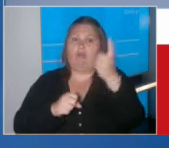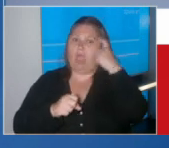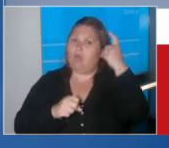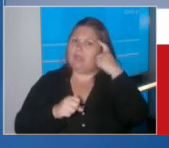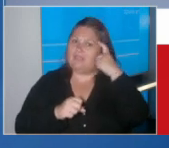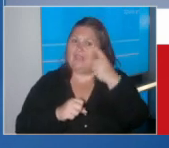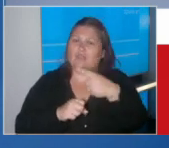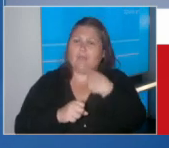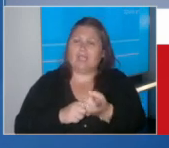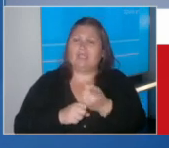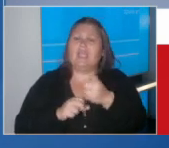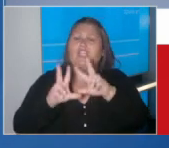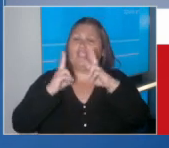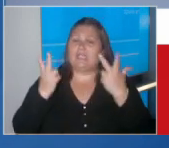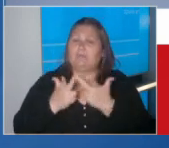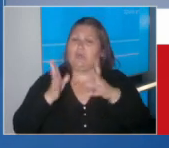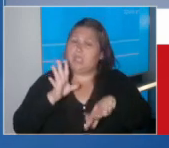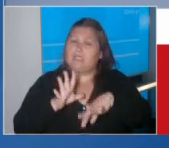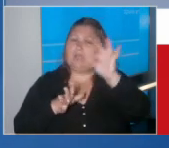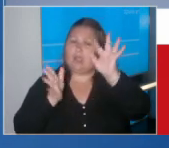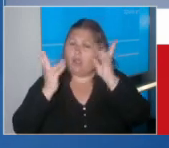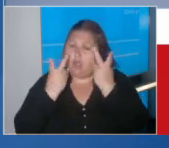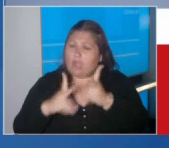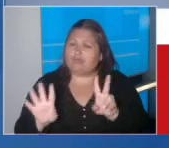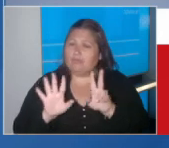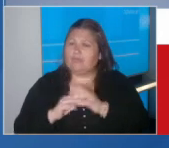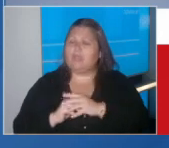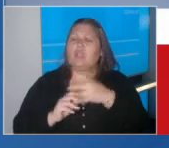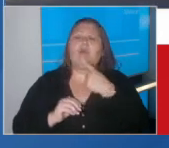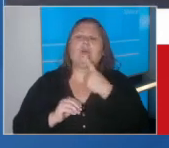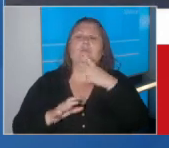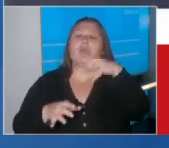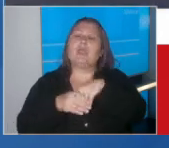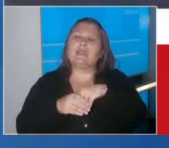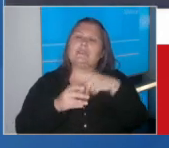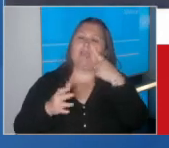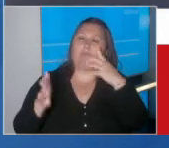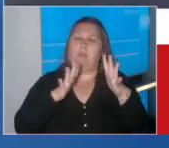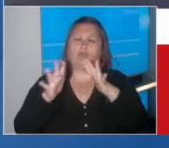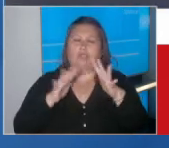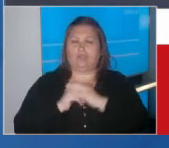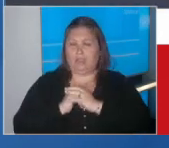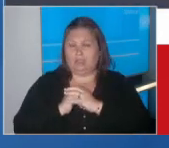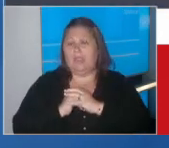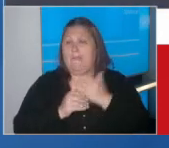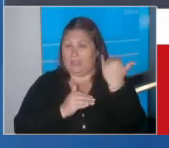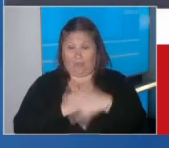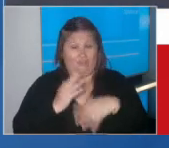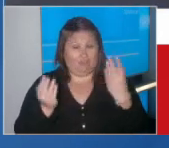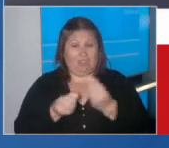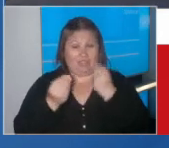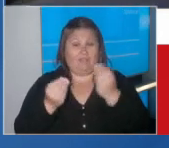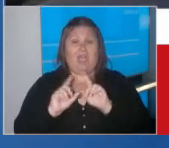ואת אומרת בעצם שהציבור יצביע לו, לא משנה מה? אני אומרת, בואי ניכנס לפרופורציות. בסופו של דבר,